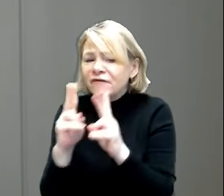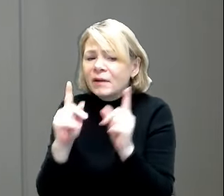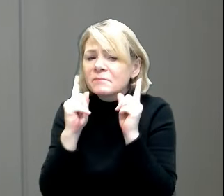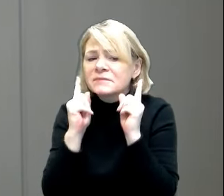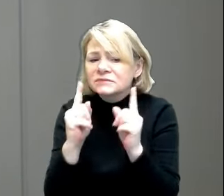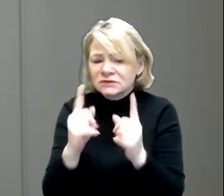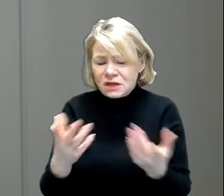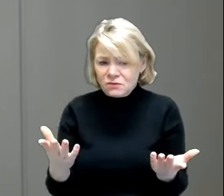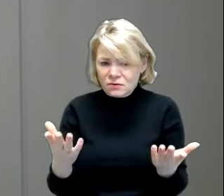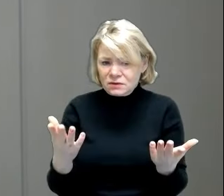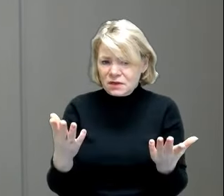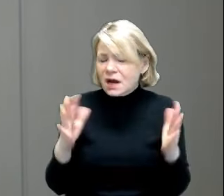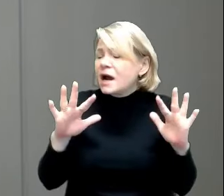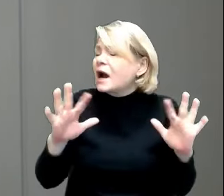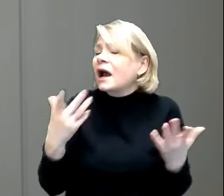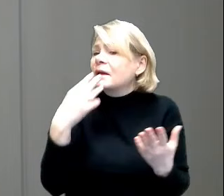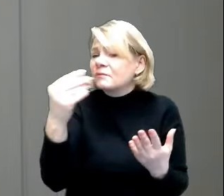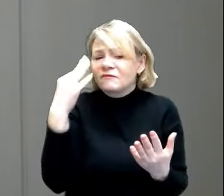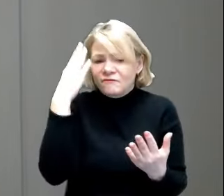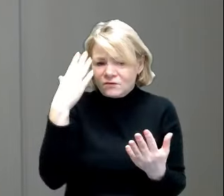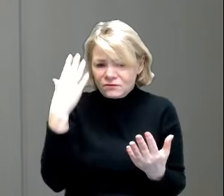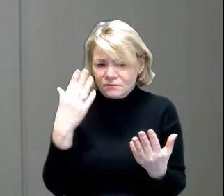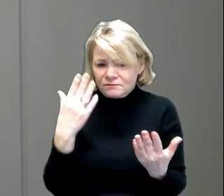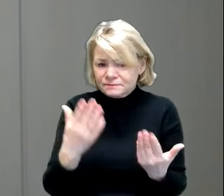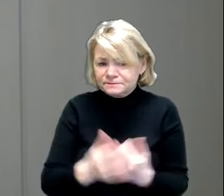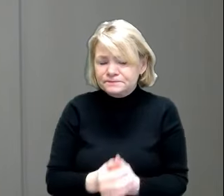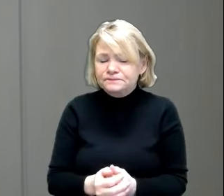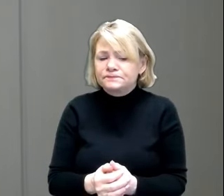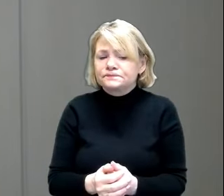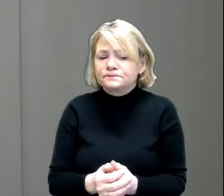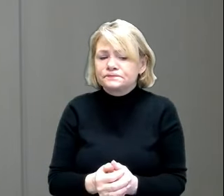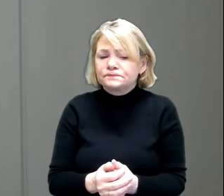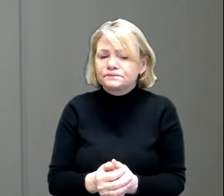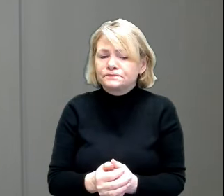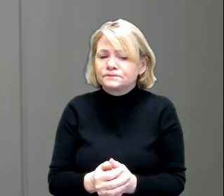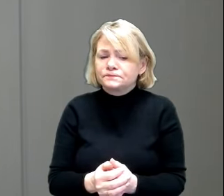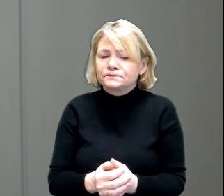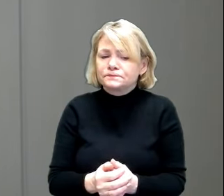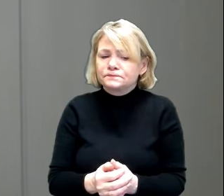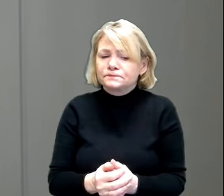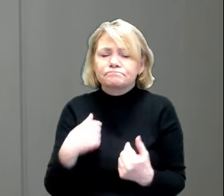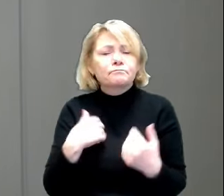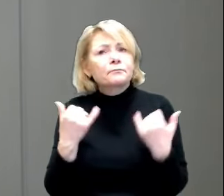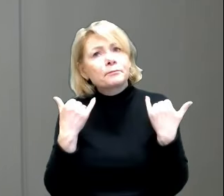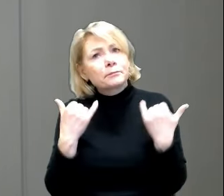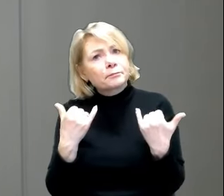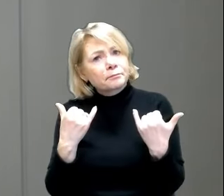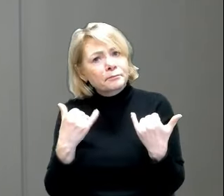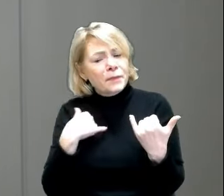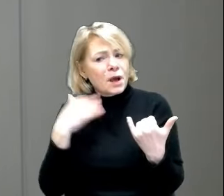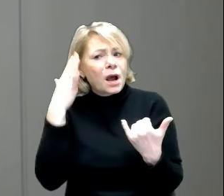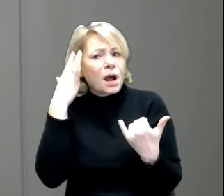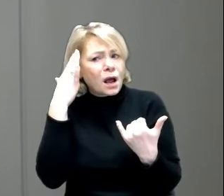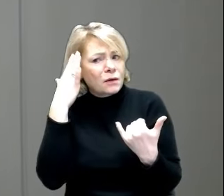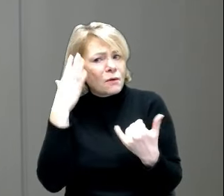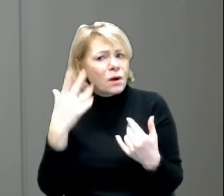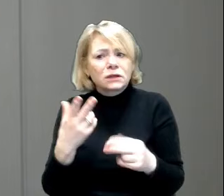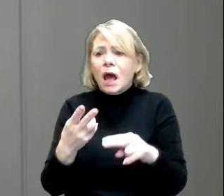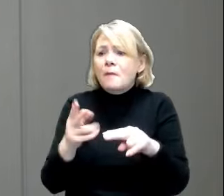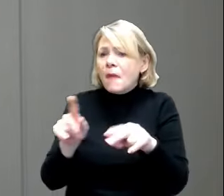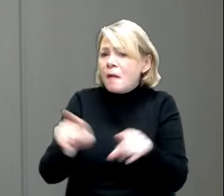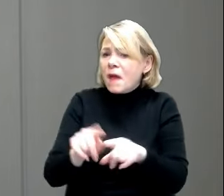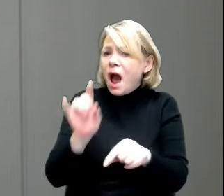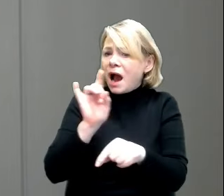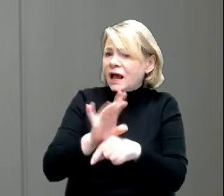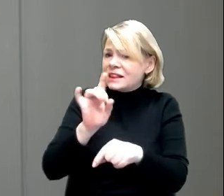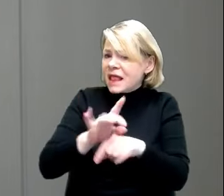klaipėdiečiams nesu prisirišusi prie jų ir dabar vat manau kad dėl to kad vat klaipėda neturi jokių pamatų ir